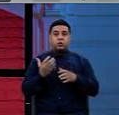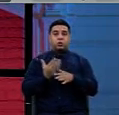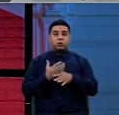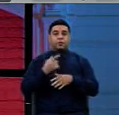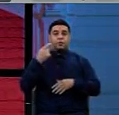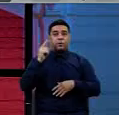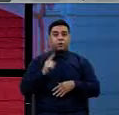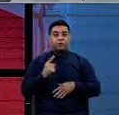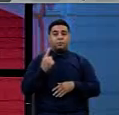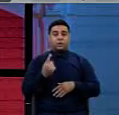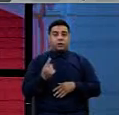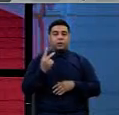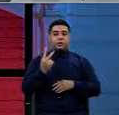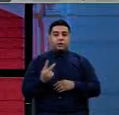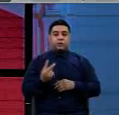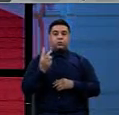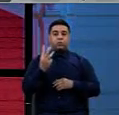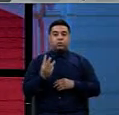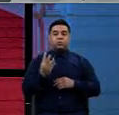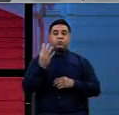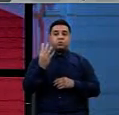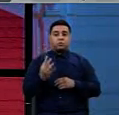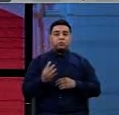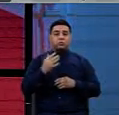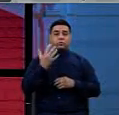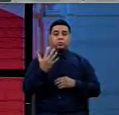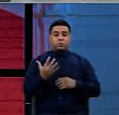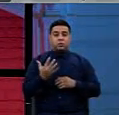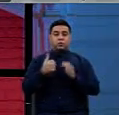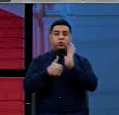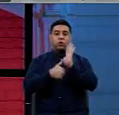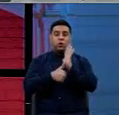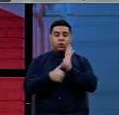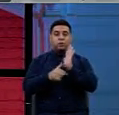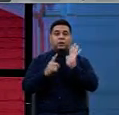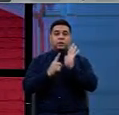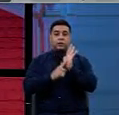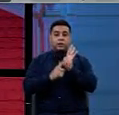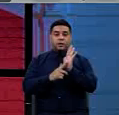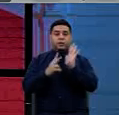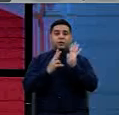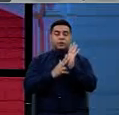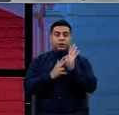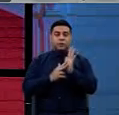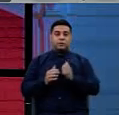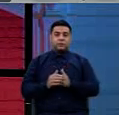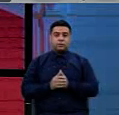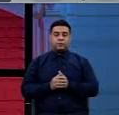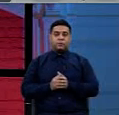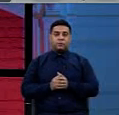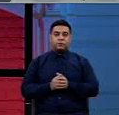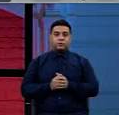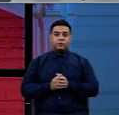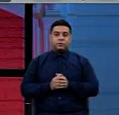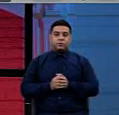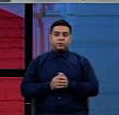orqali bilamiz. 1, 2, 3, 4, 5, 6, 7,